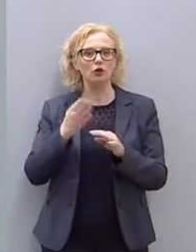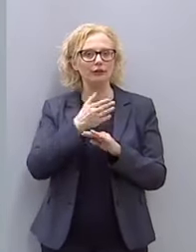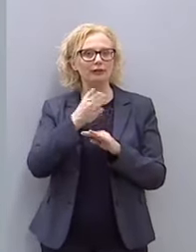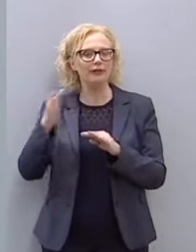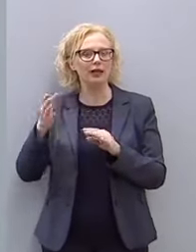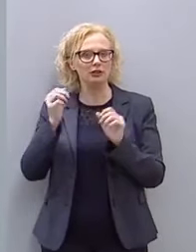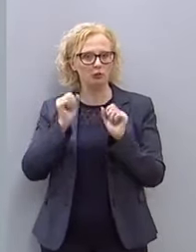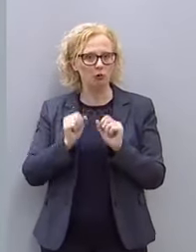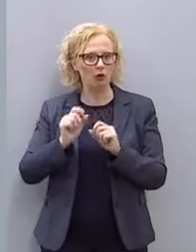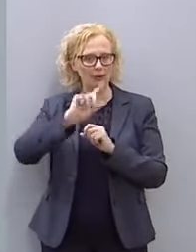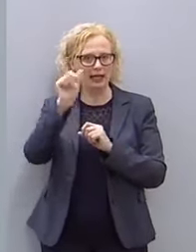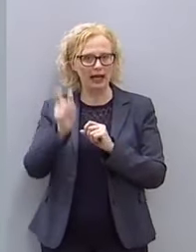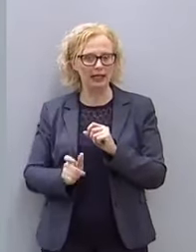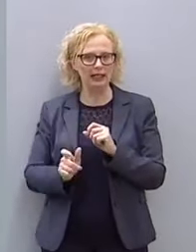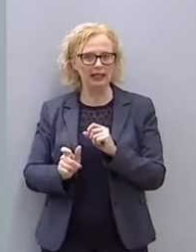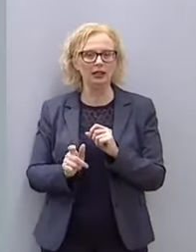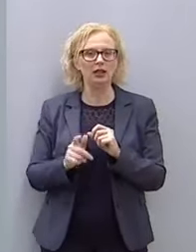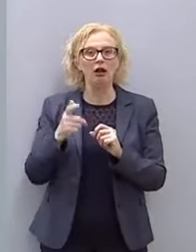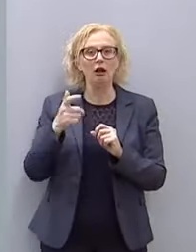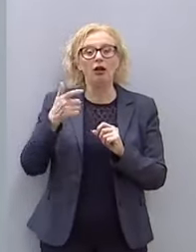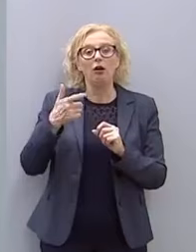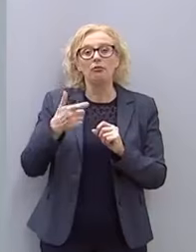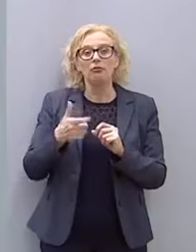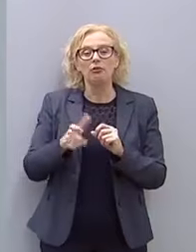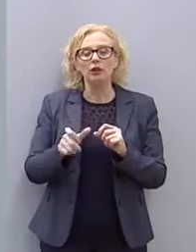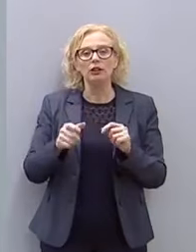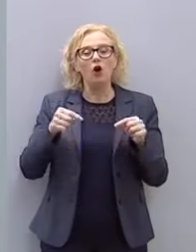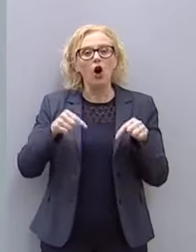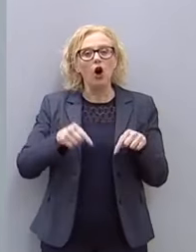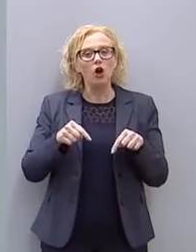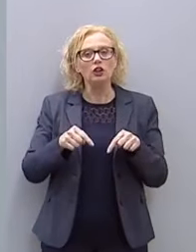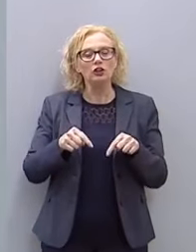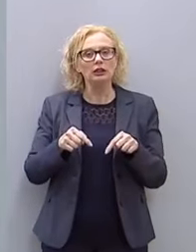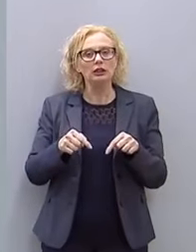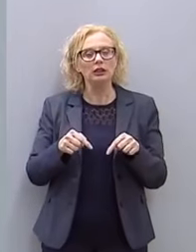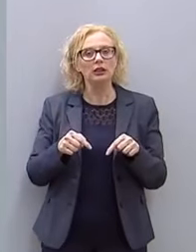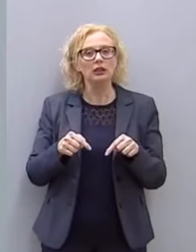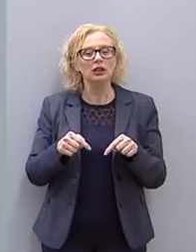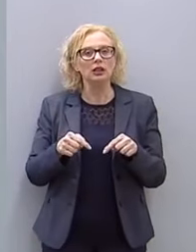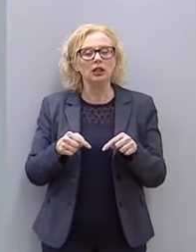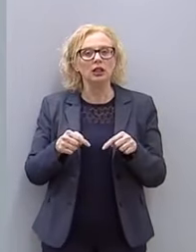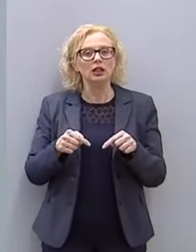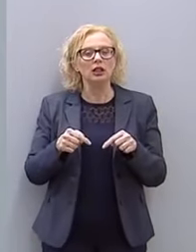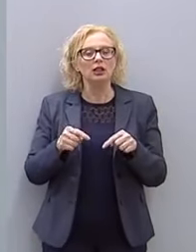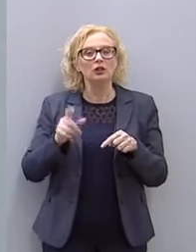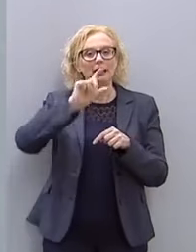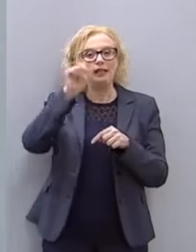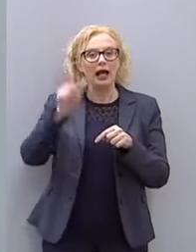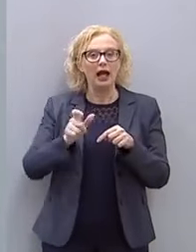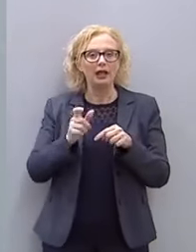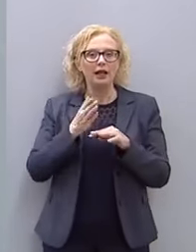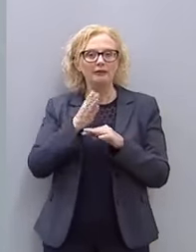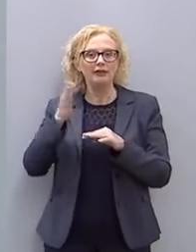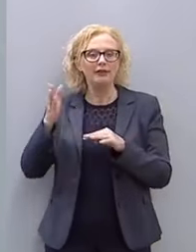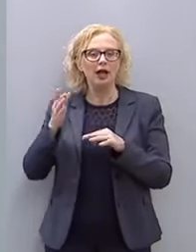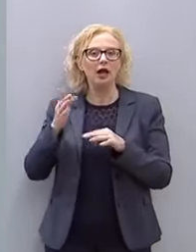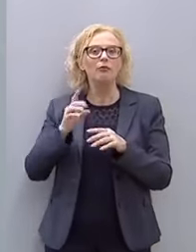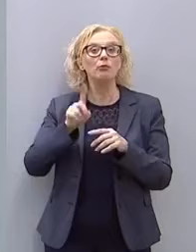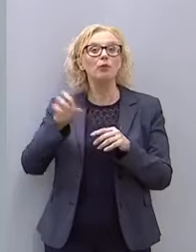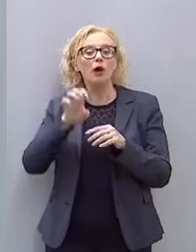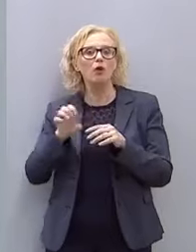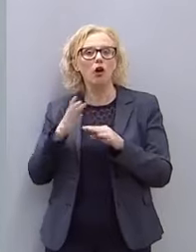italiane perché oggi di parlare di movimento diverso dal dio quello italiano ma da altri paesi